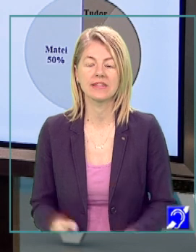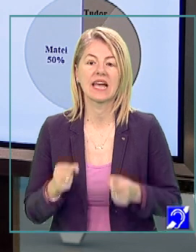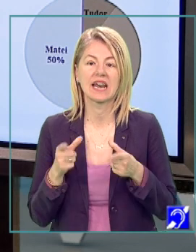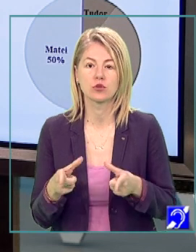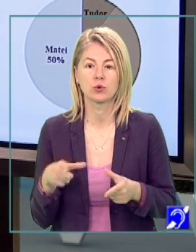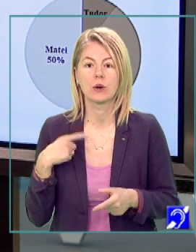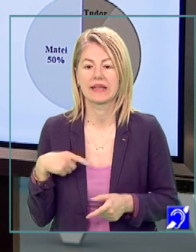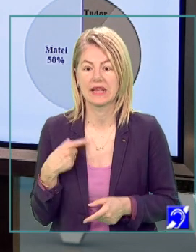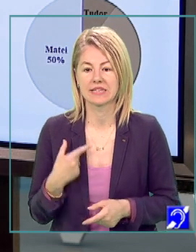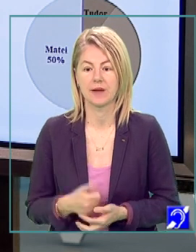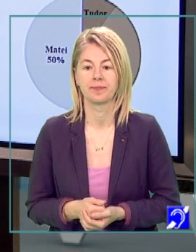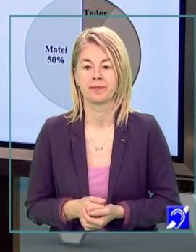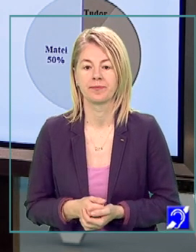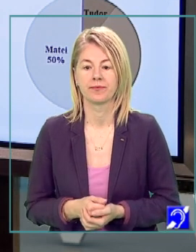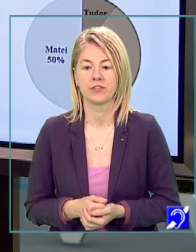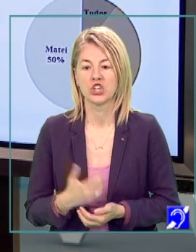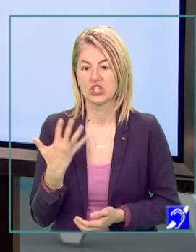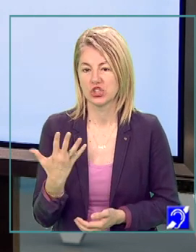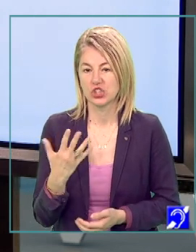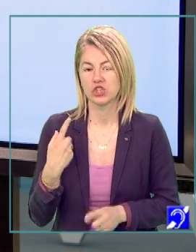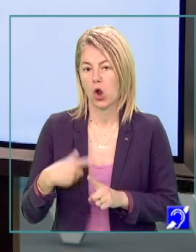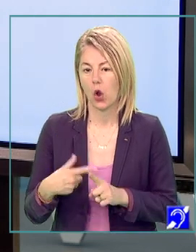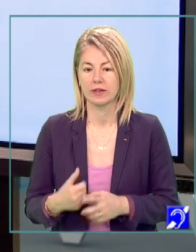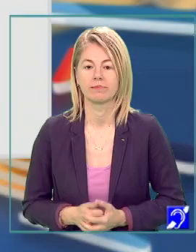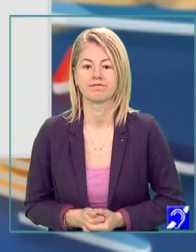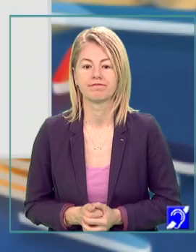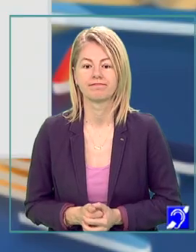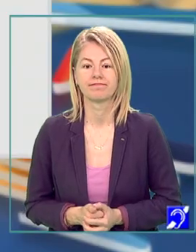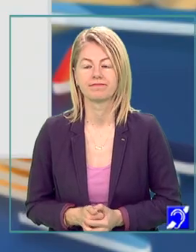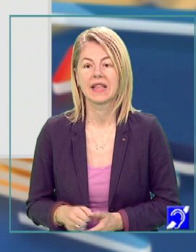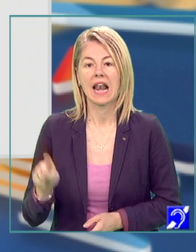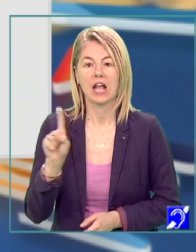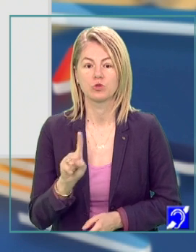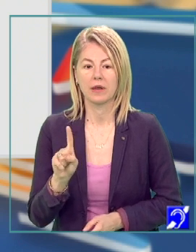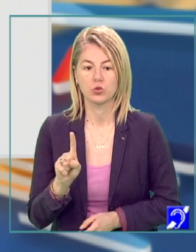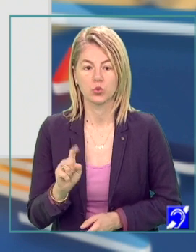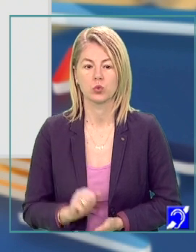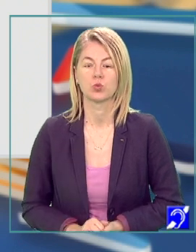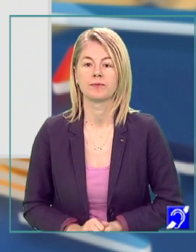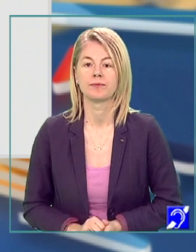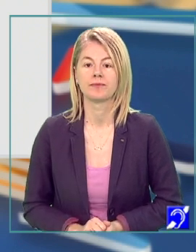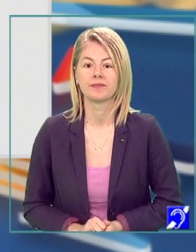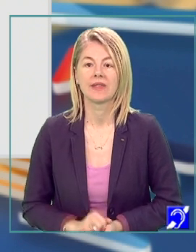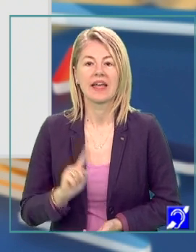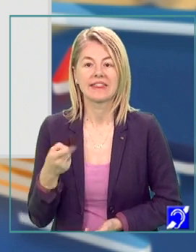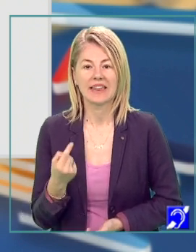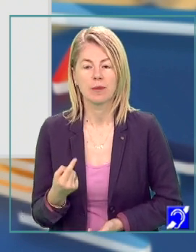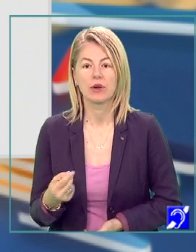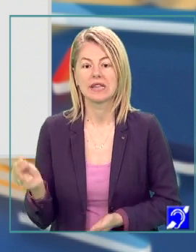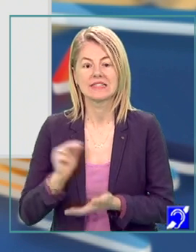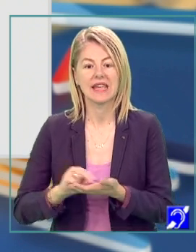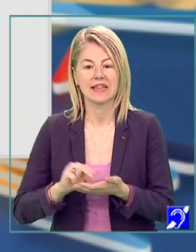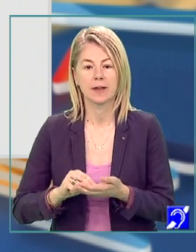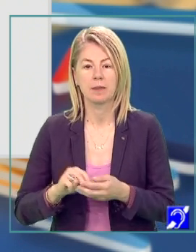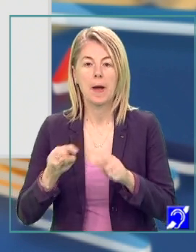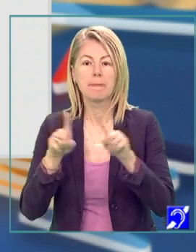Rezultatul deci este 5. La subiectul 1 roman, trebuie să redactăm pe